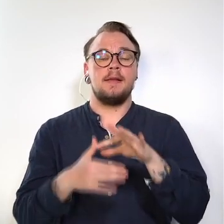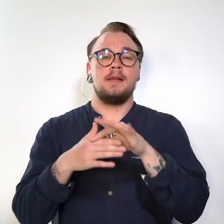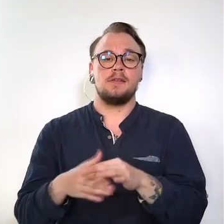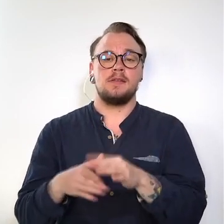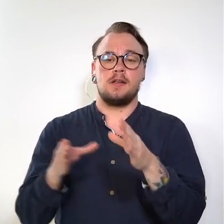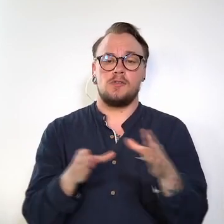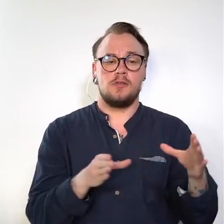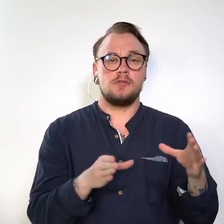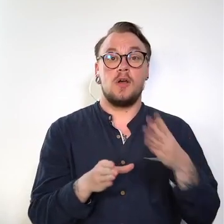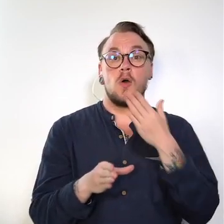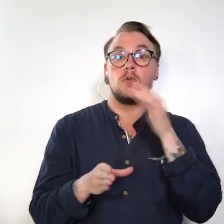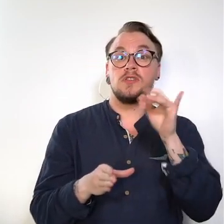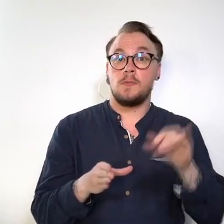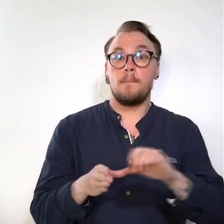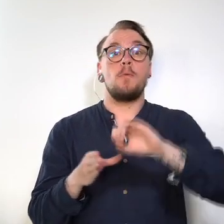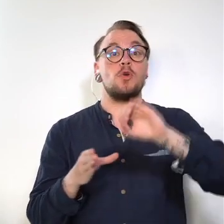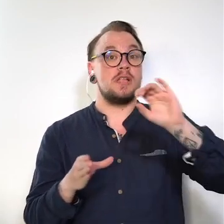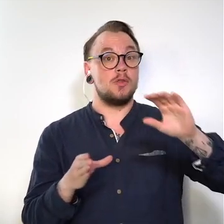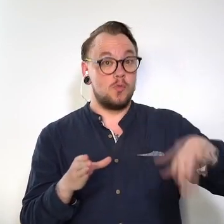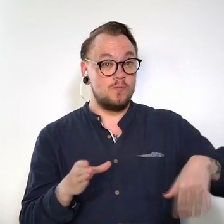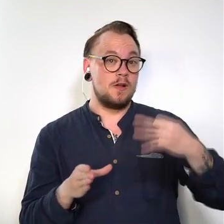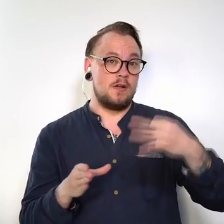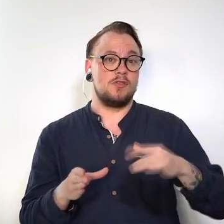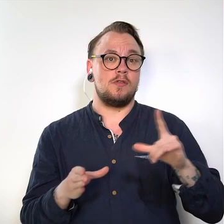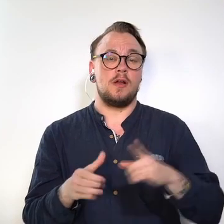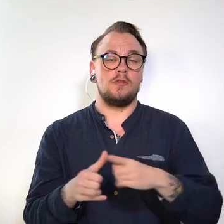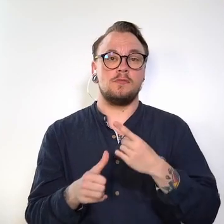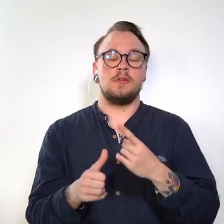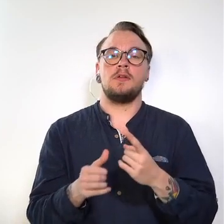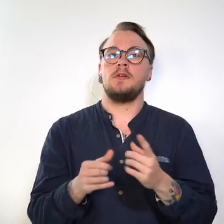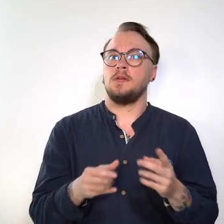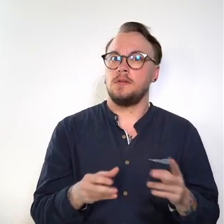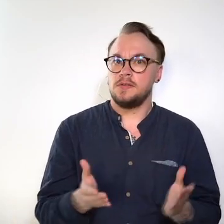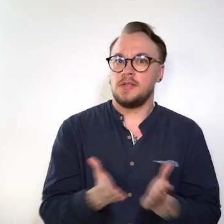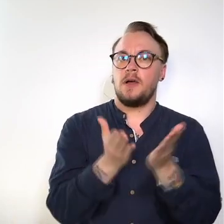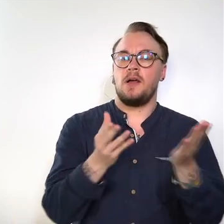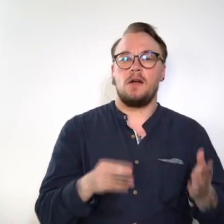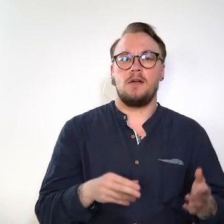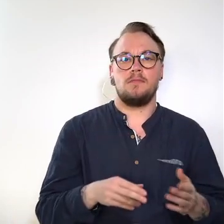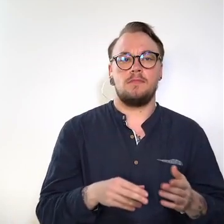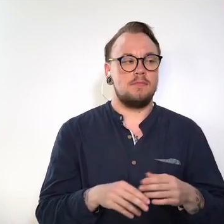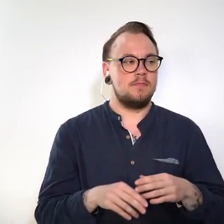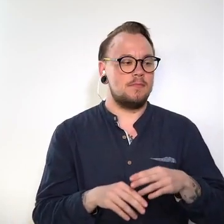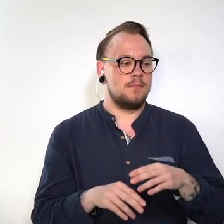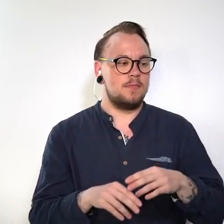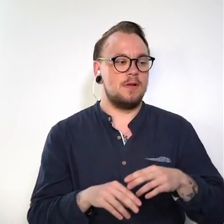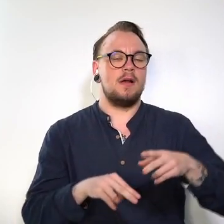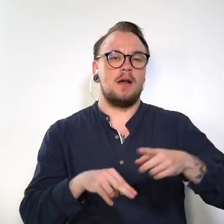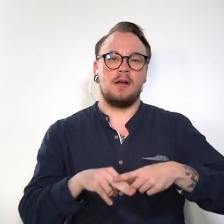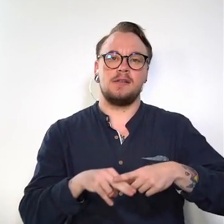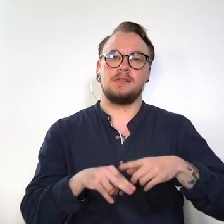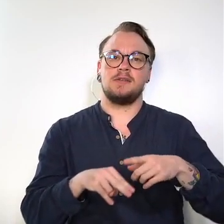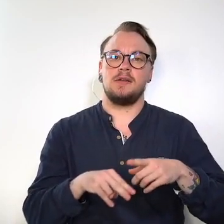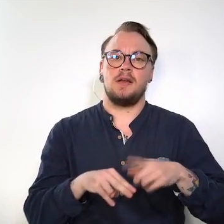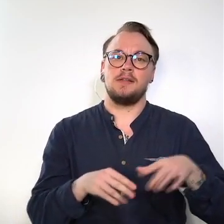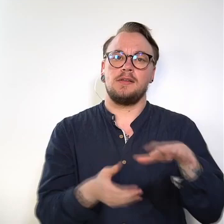sairausluokituksesta homoseksuaalisuus, niin samaan aikaan AIDS-kriisi alkoi, tai hyvin pian sen jälkeen. Niin, te olette